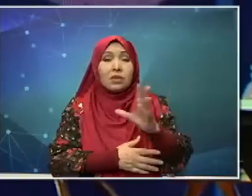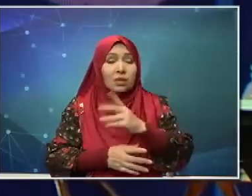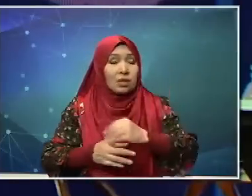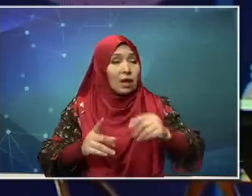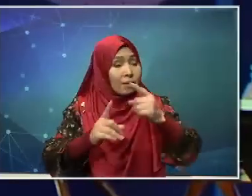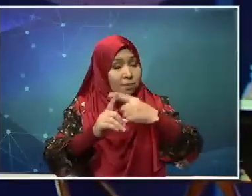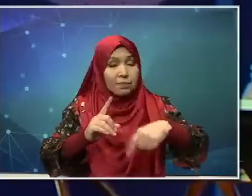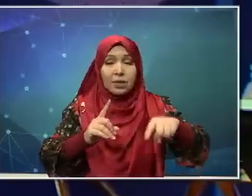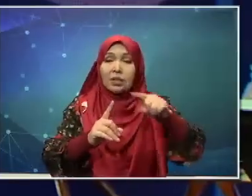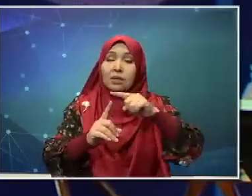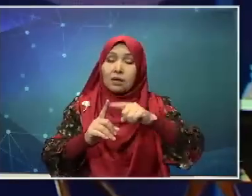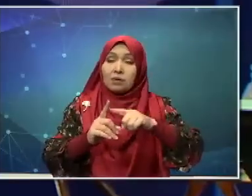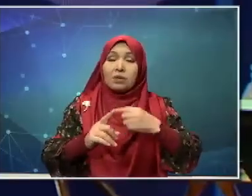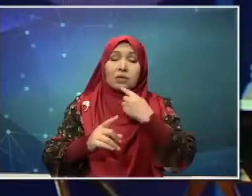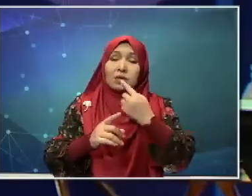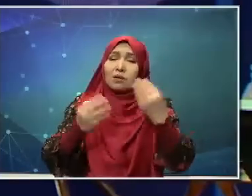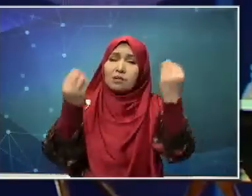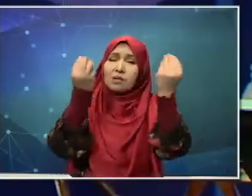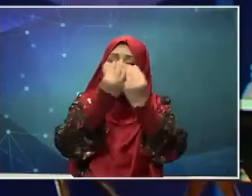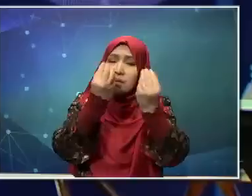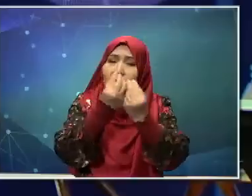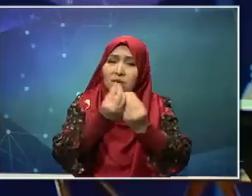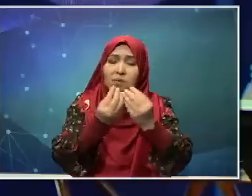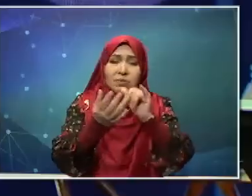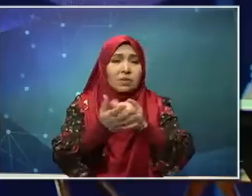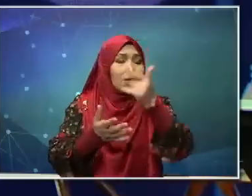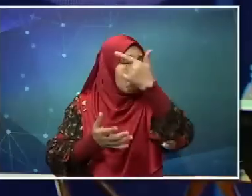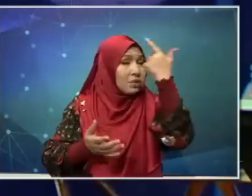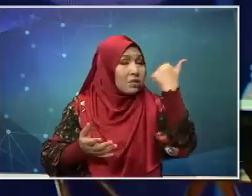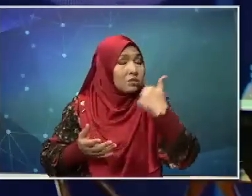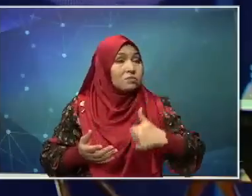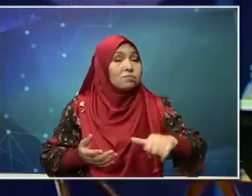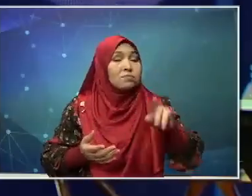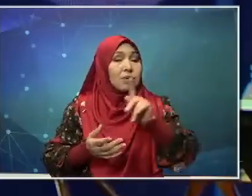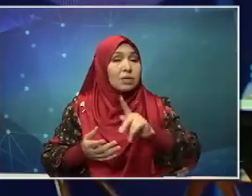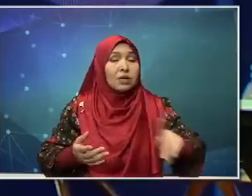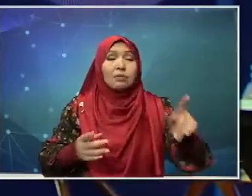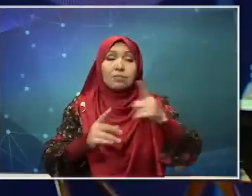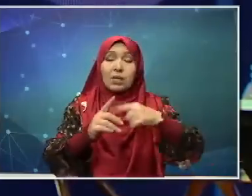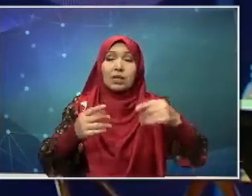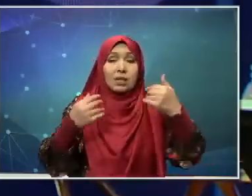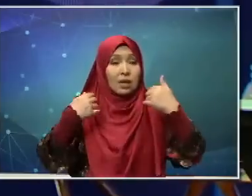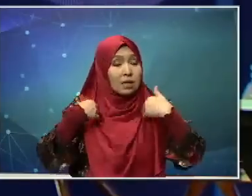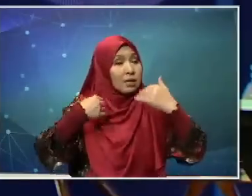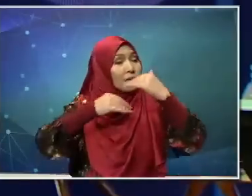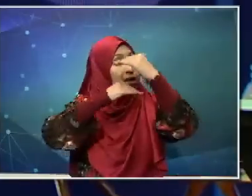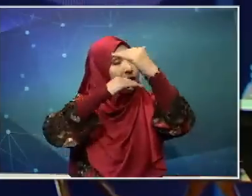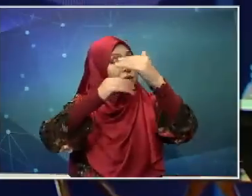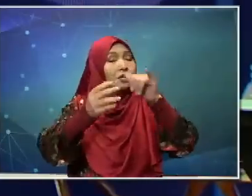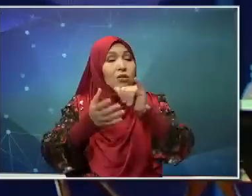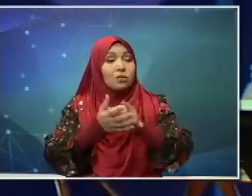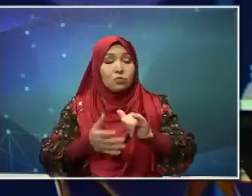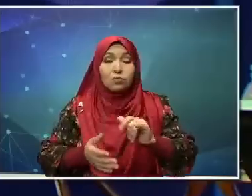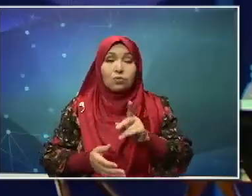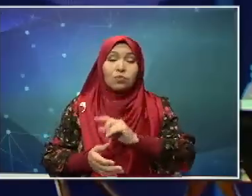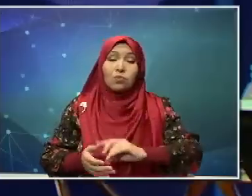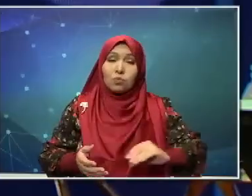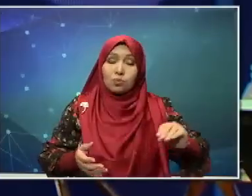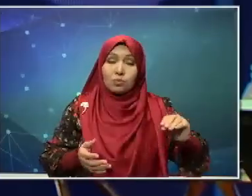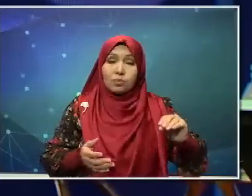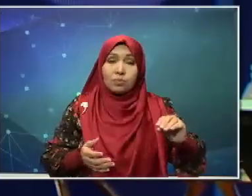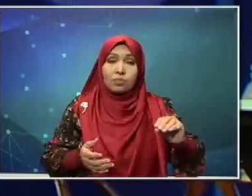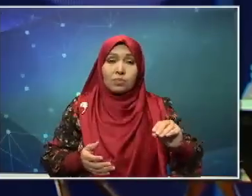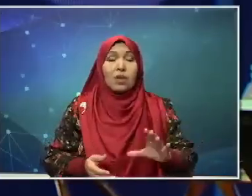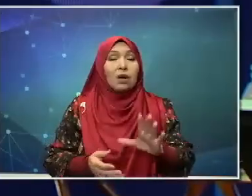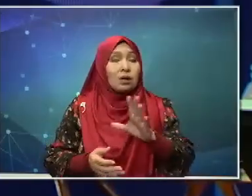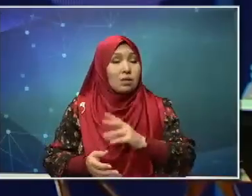bila digunakan ketan Ma MB kotor ini saya jumping disebabkan apel hey ini kalau tidak ada qodarnya make di jadilah macam review Nabi Nuh